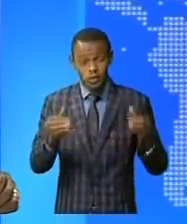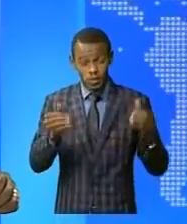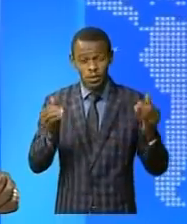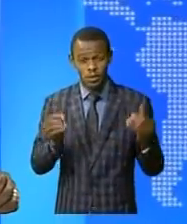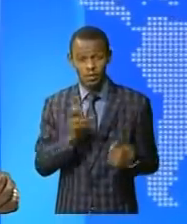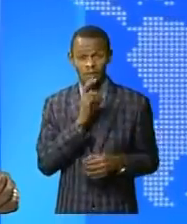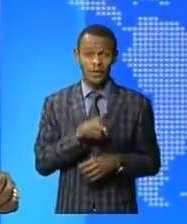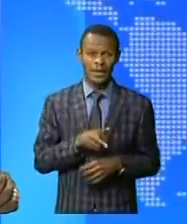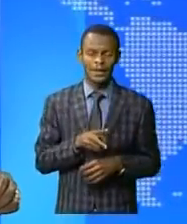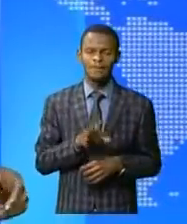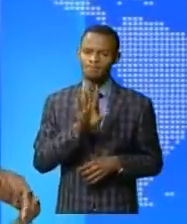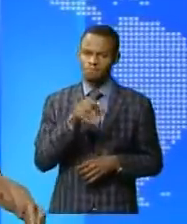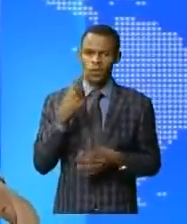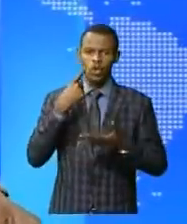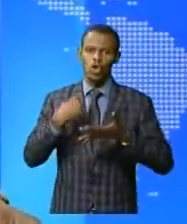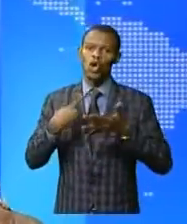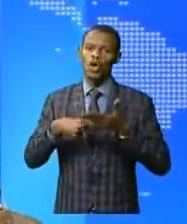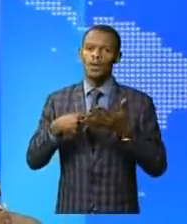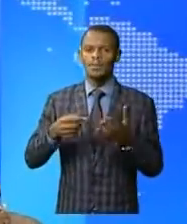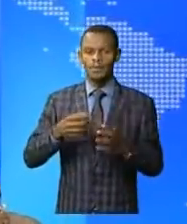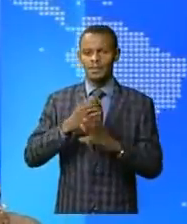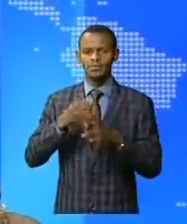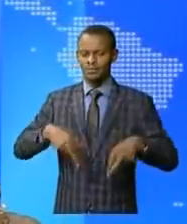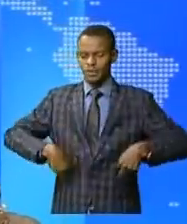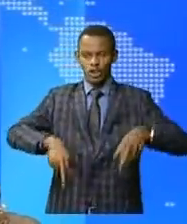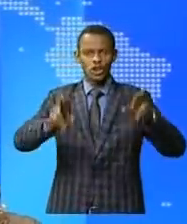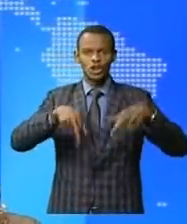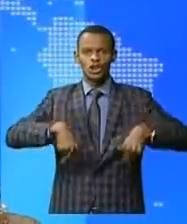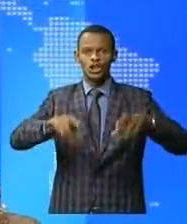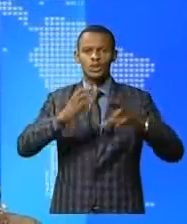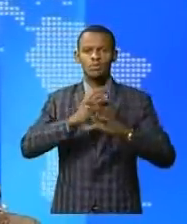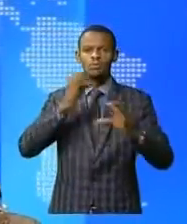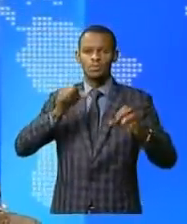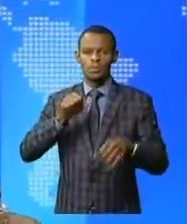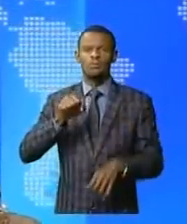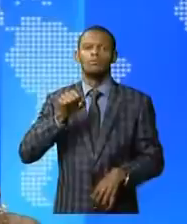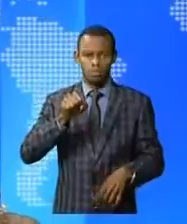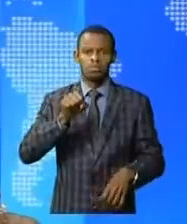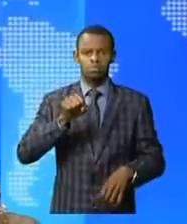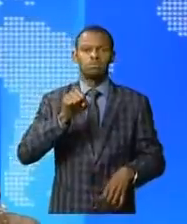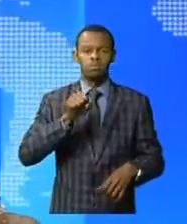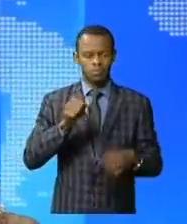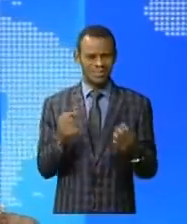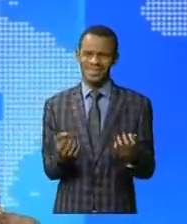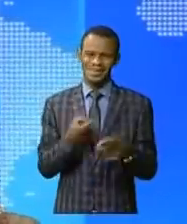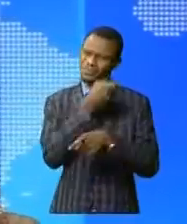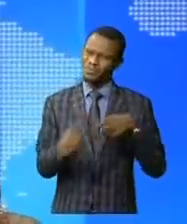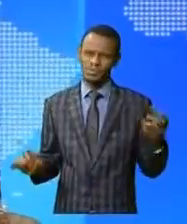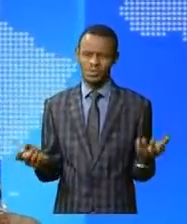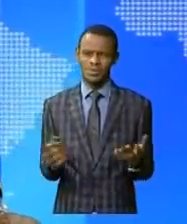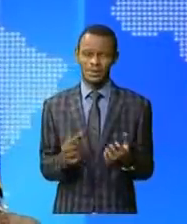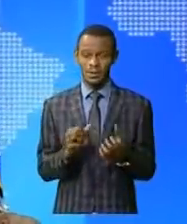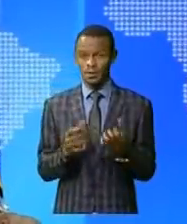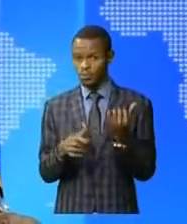quelque temps, l'on constate sur les artères de la capitale des véhicules de transport en commun en mauvais état, un danger permanent pour les